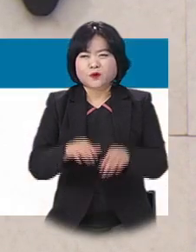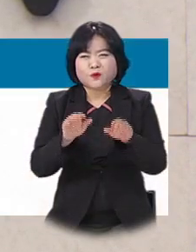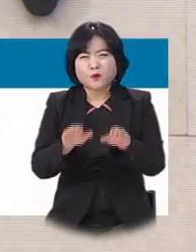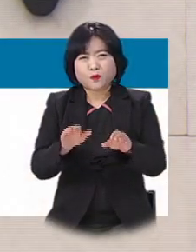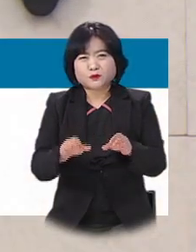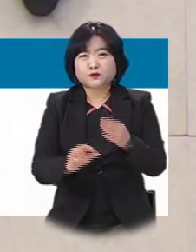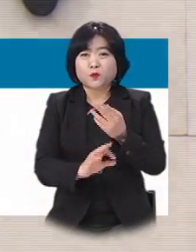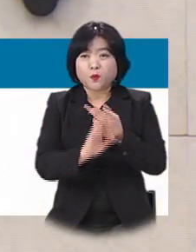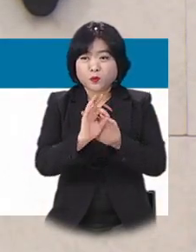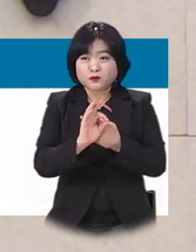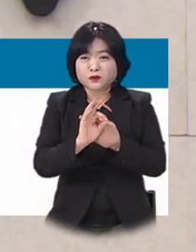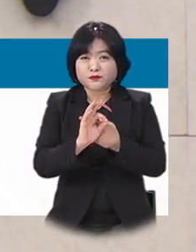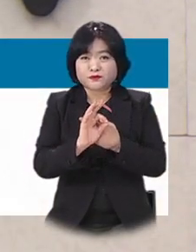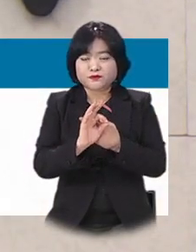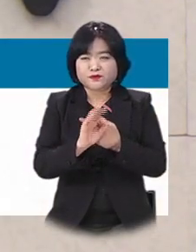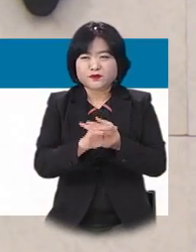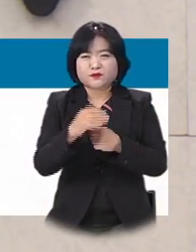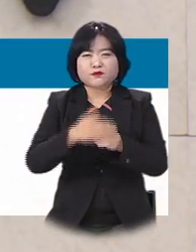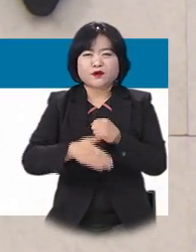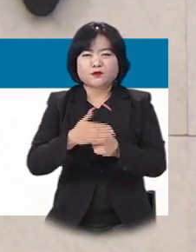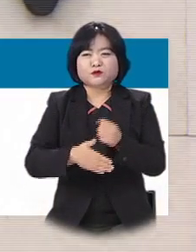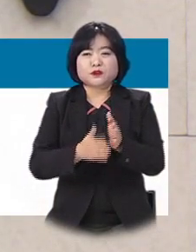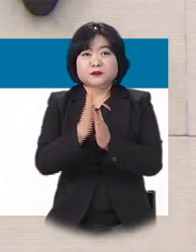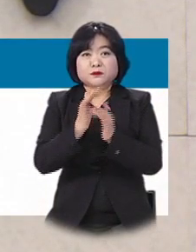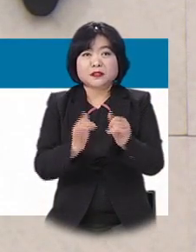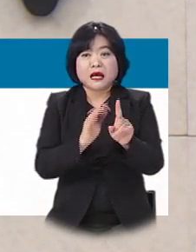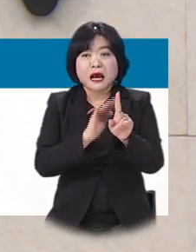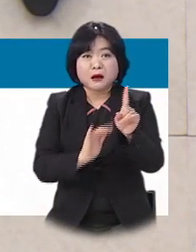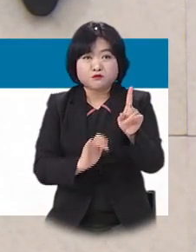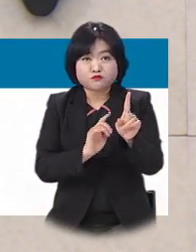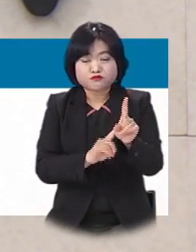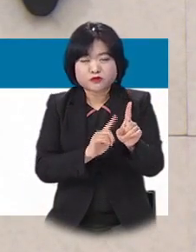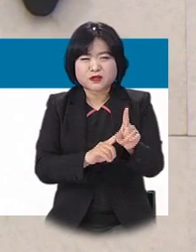오늘 오전 저희 대구 시민 한 분이